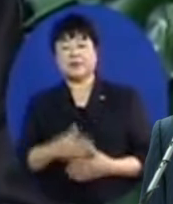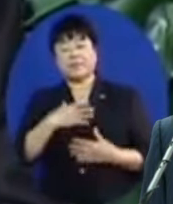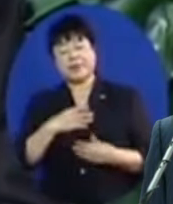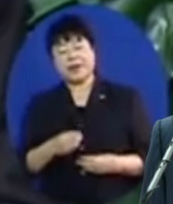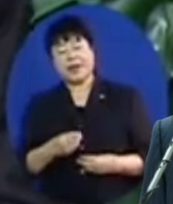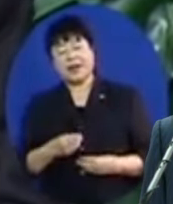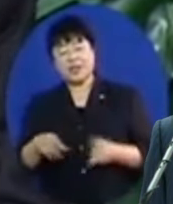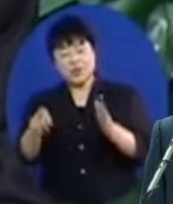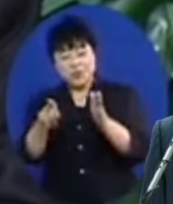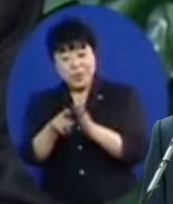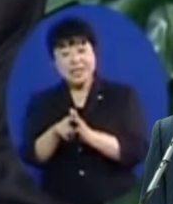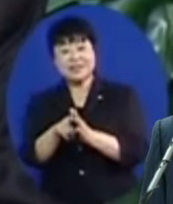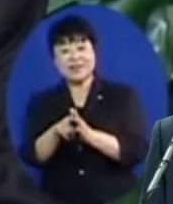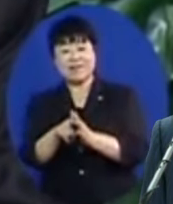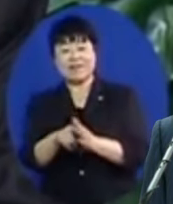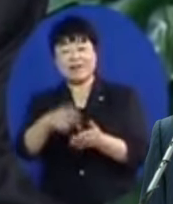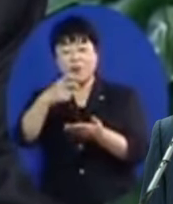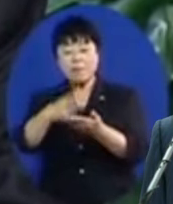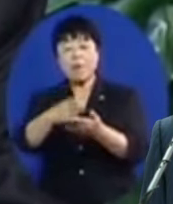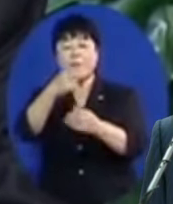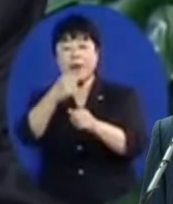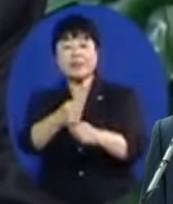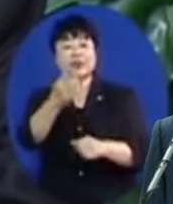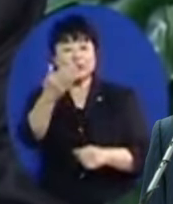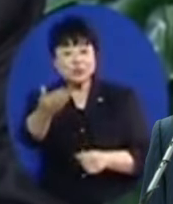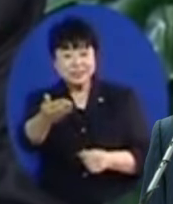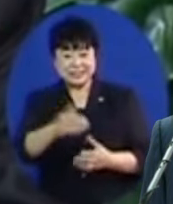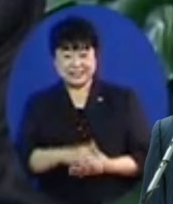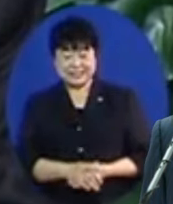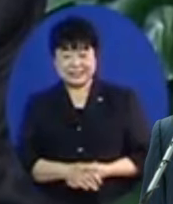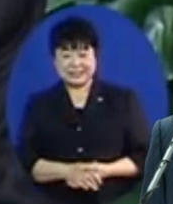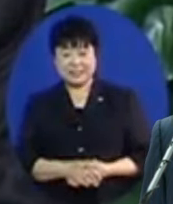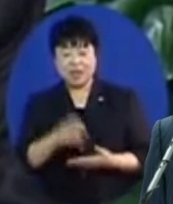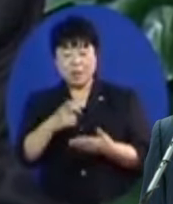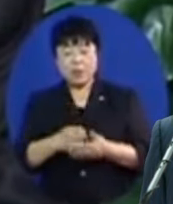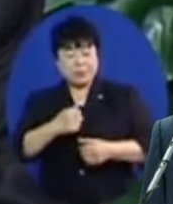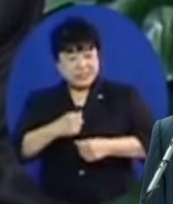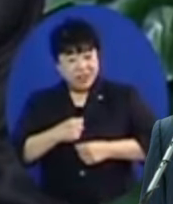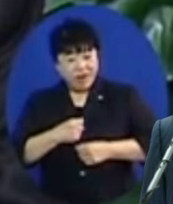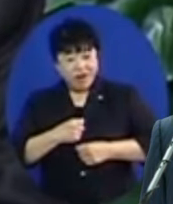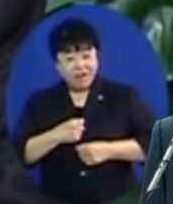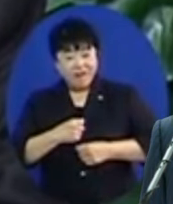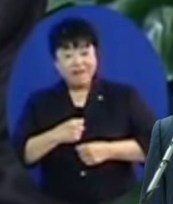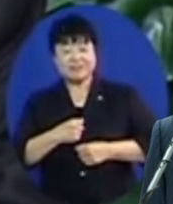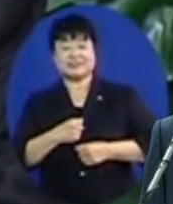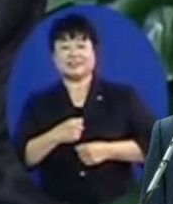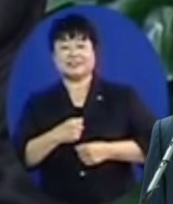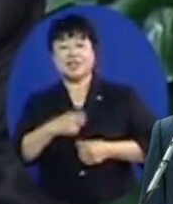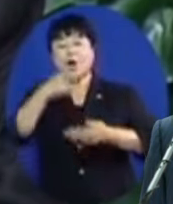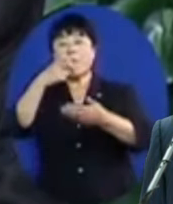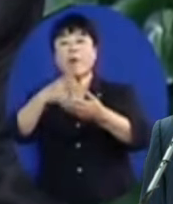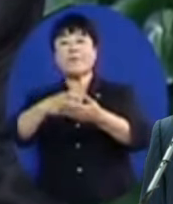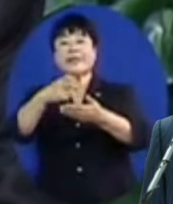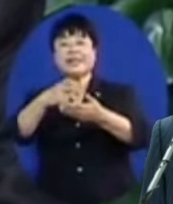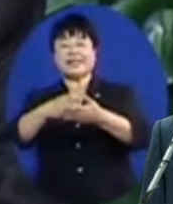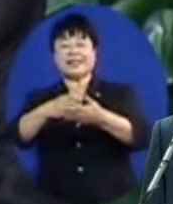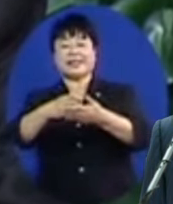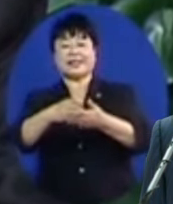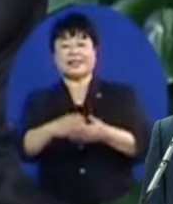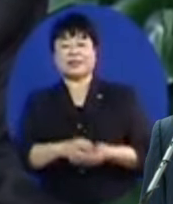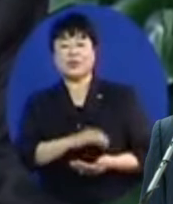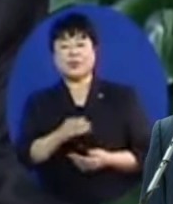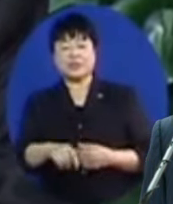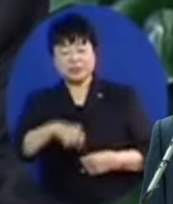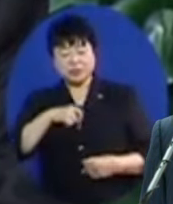편하도록 하기 위해서 만들어 놓은 것이지 그 법을 지켜서 법이